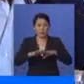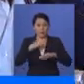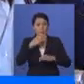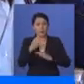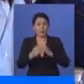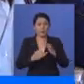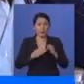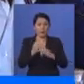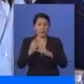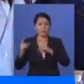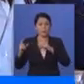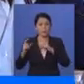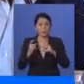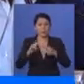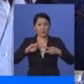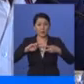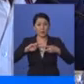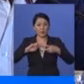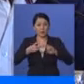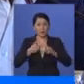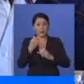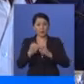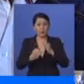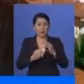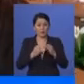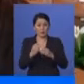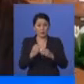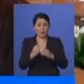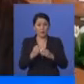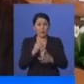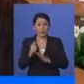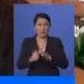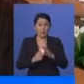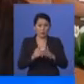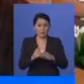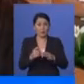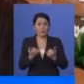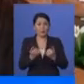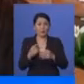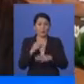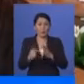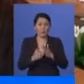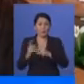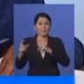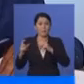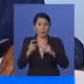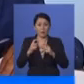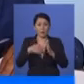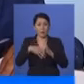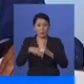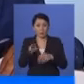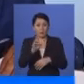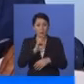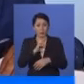талқыланатын сұрақтардың бірі автобус мәселесінде тілге тиек етті. Шаһар басшысы қазіргі күні қалалық автобус паркін жаңарту жұмыстары